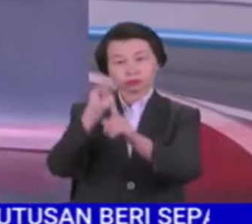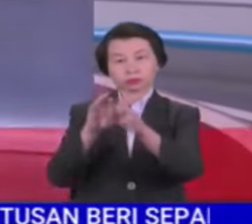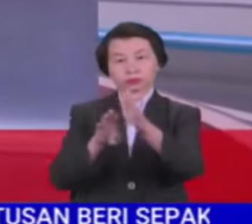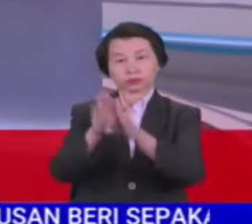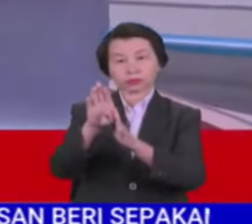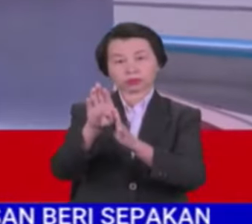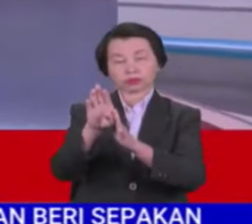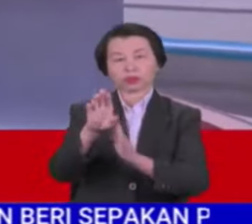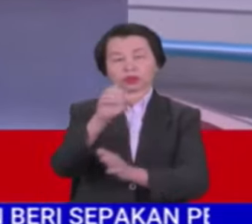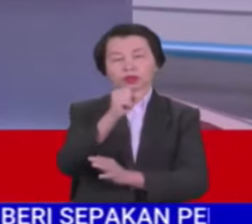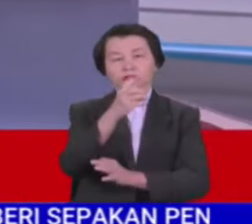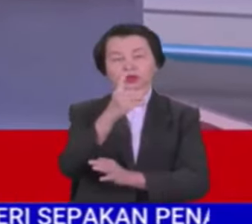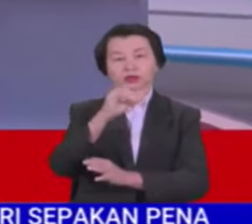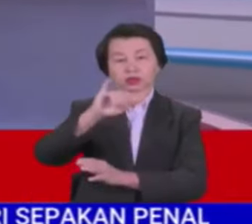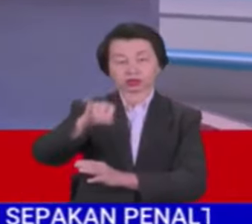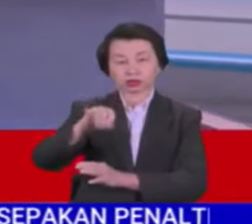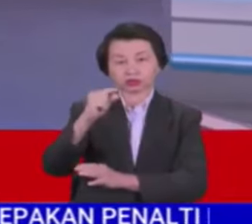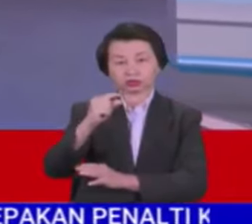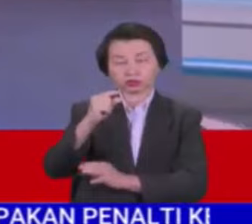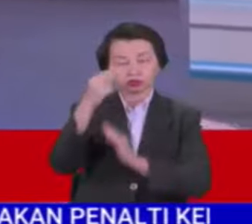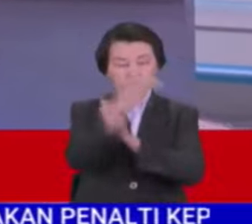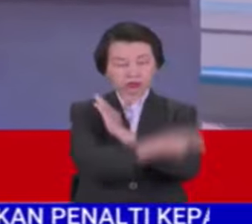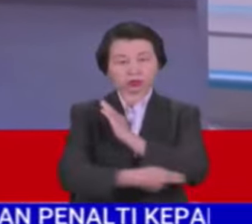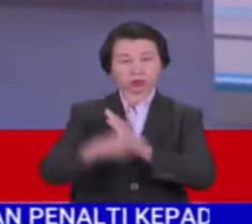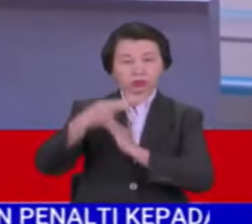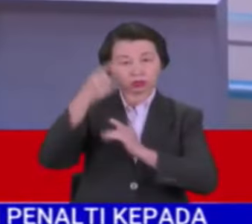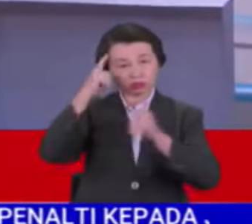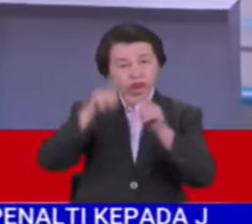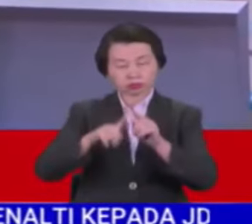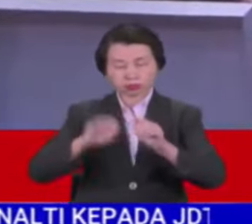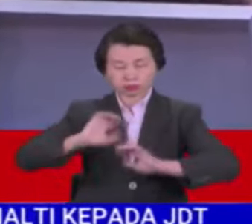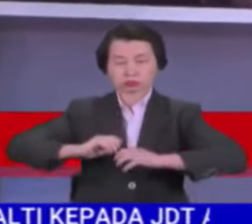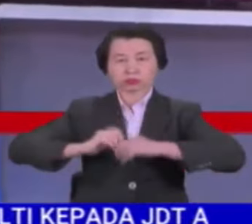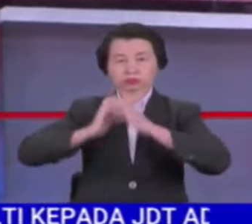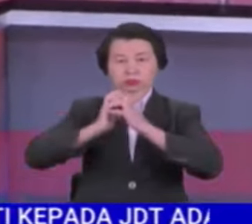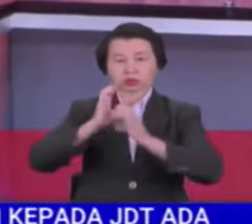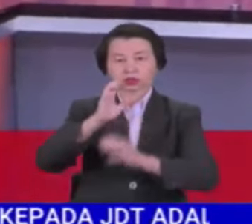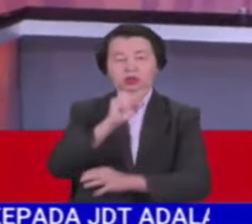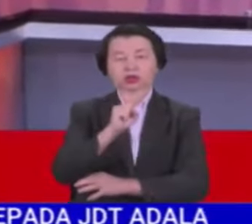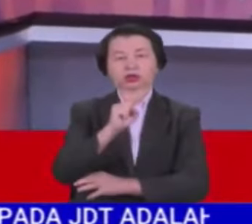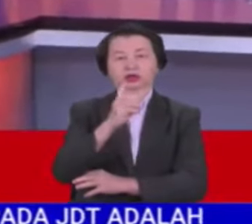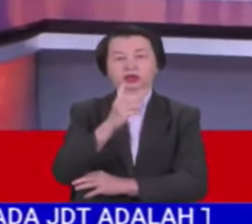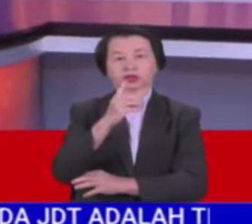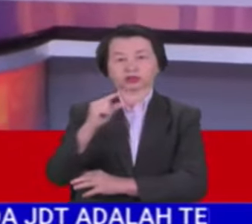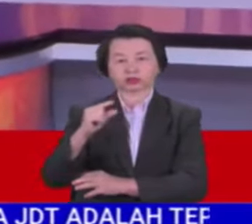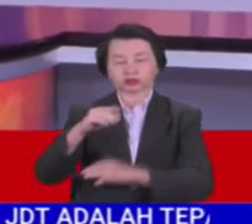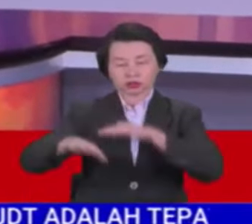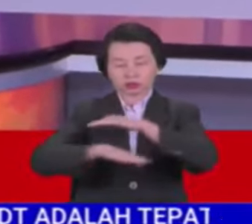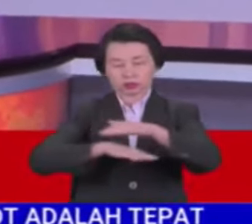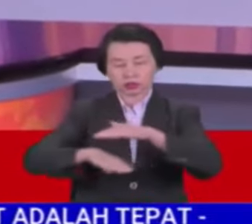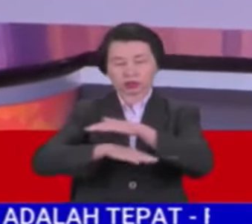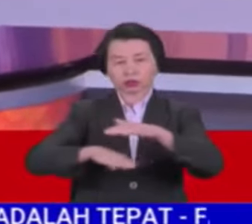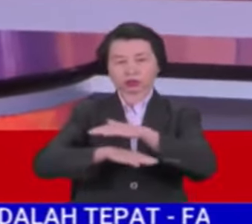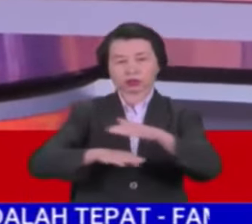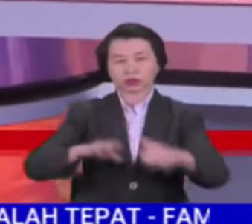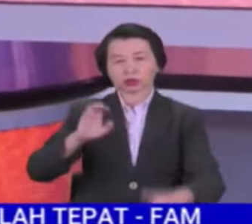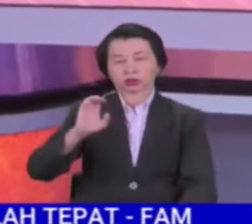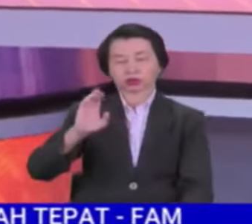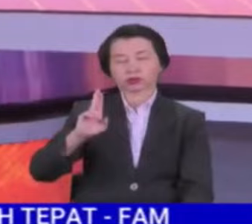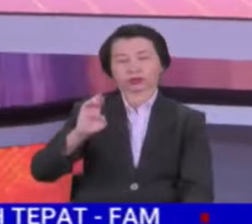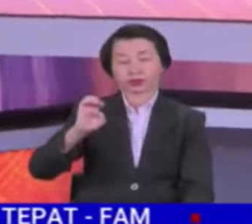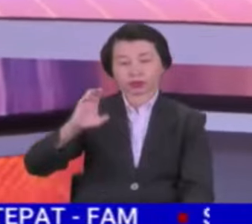pembangunan mampan sdg ini karena bersetuju untuk menumbuhkan pusat sdbi negara di bawah unit perancang ekonomi